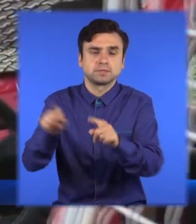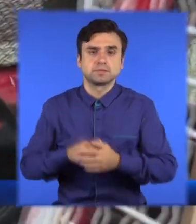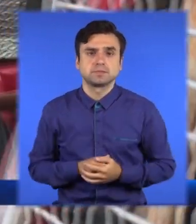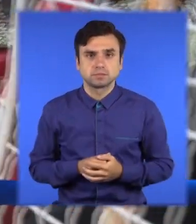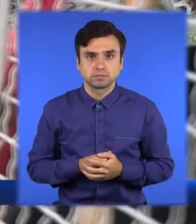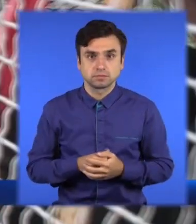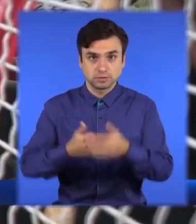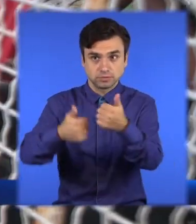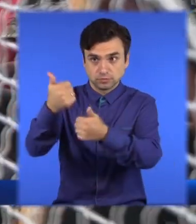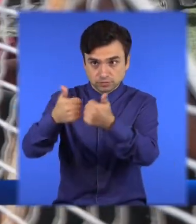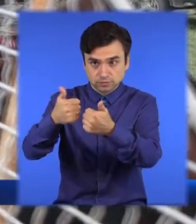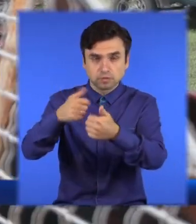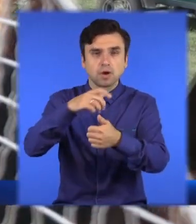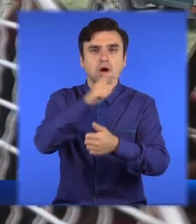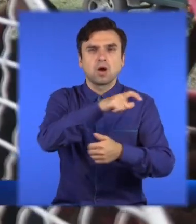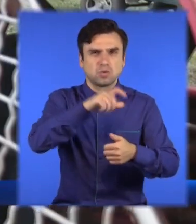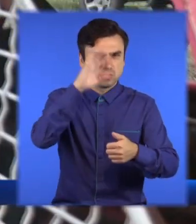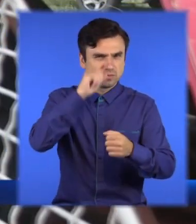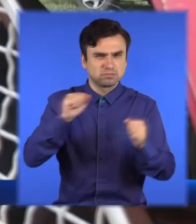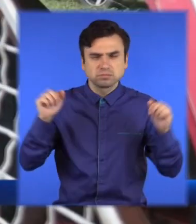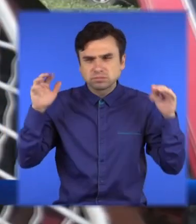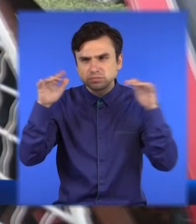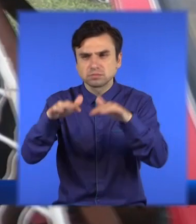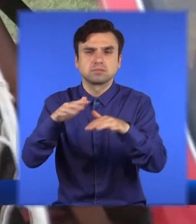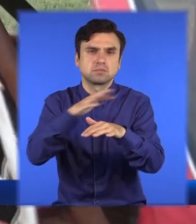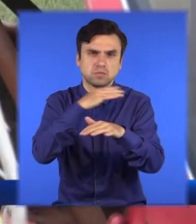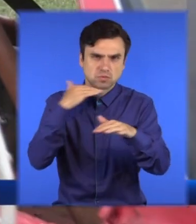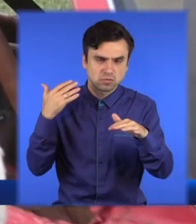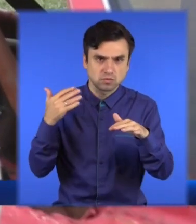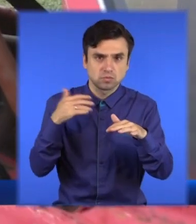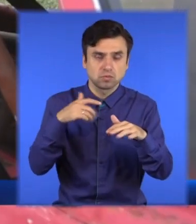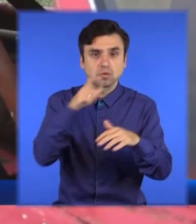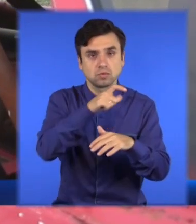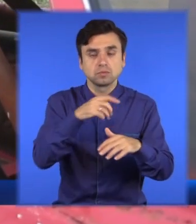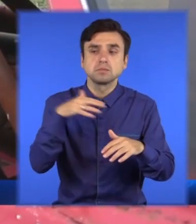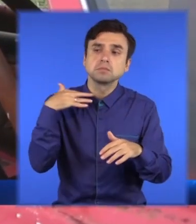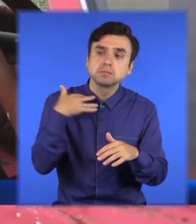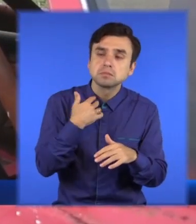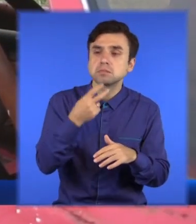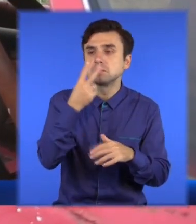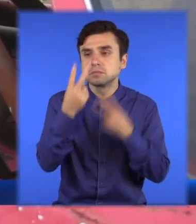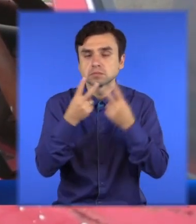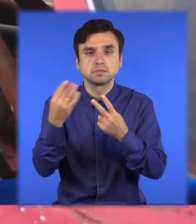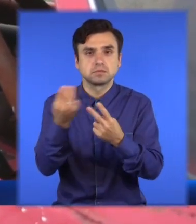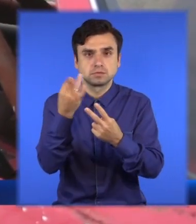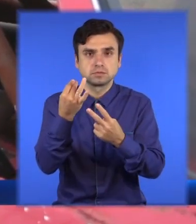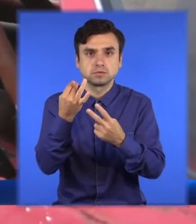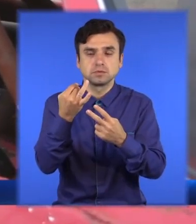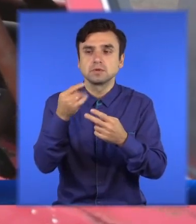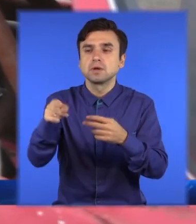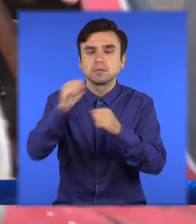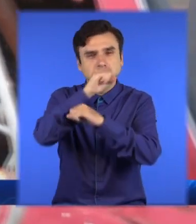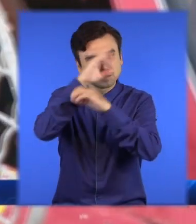учасники витрачають приблизно 5 тисяч доларів. А потрапити всередину неї можна тільки через вікна, тому що двері